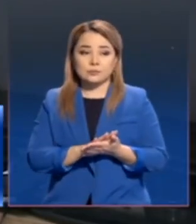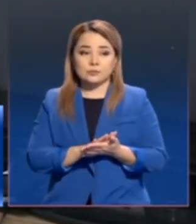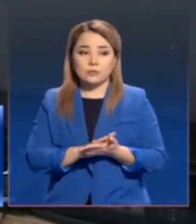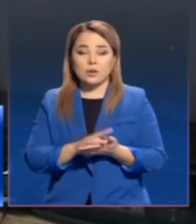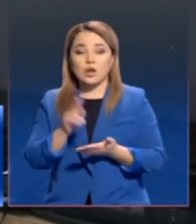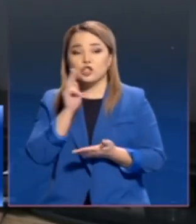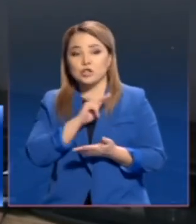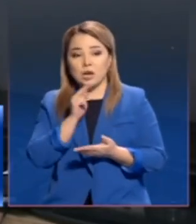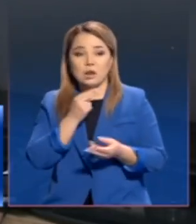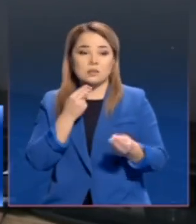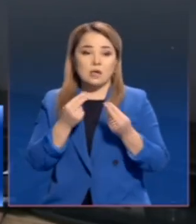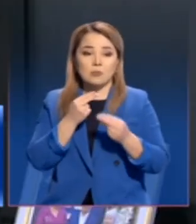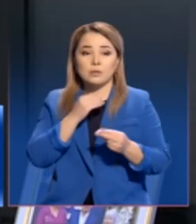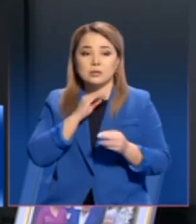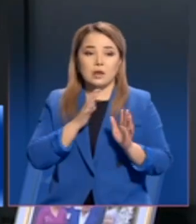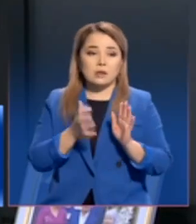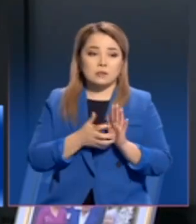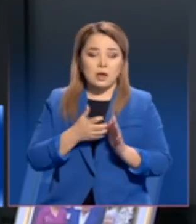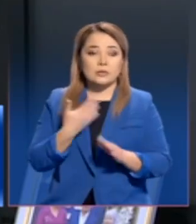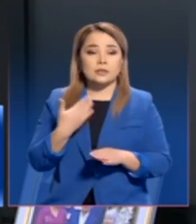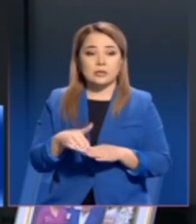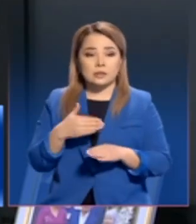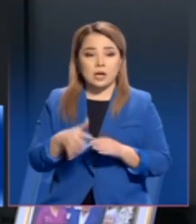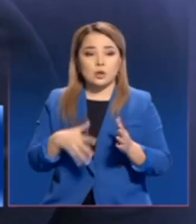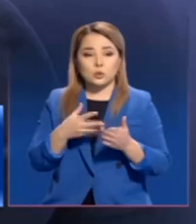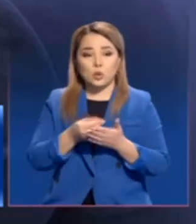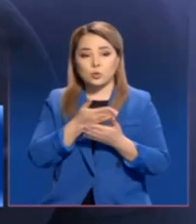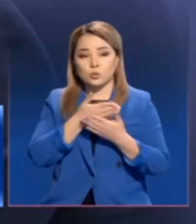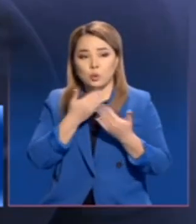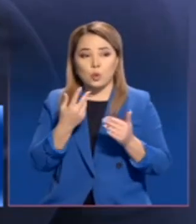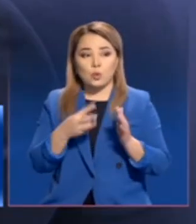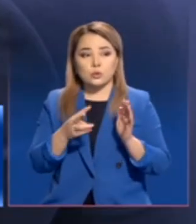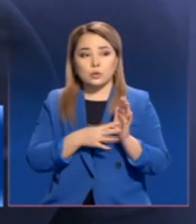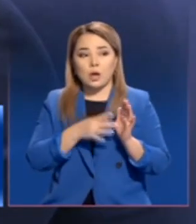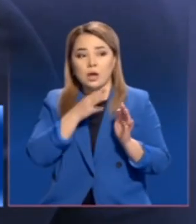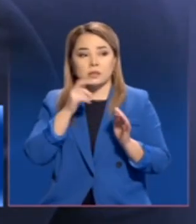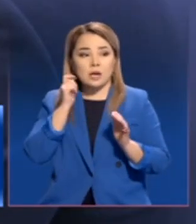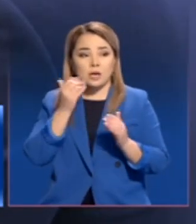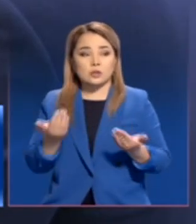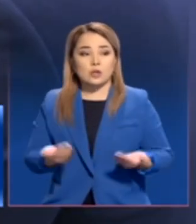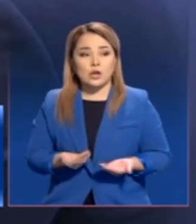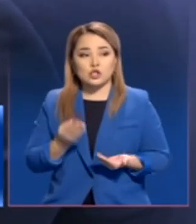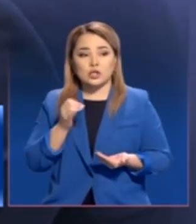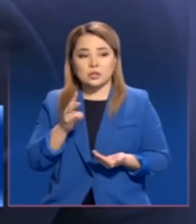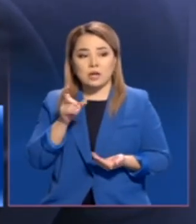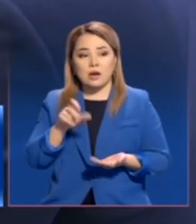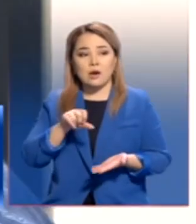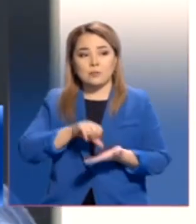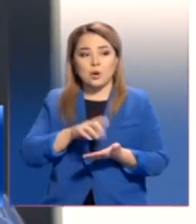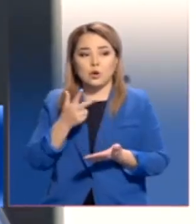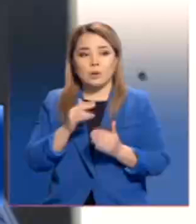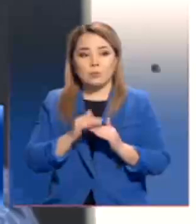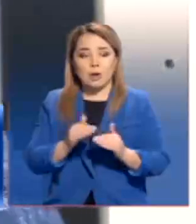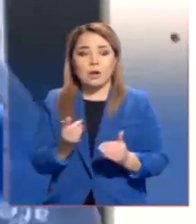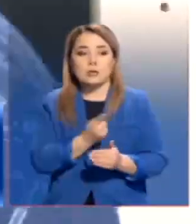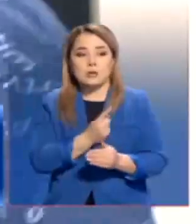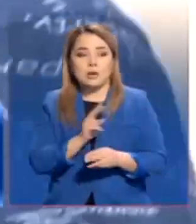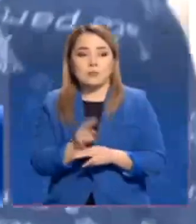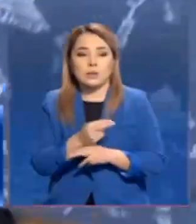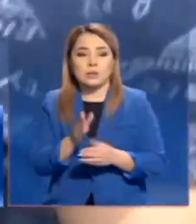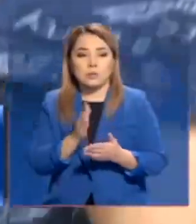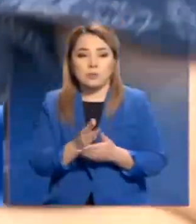шай тамақтан артылар емес. Кредитім төленбей тұр. 39 жастағы Астана тұрғыны Шырын Әбдіхалыққызы үш баласын жалғыз бағып